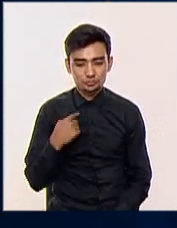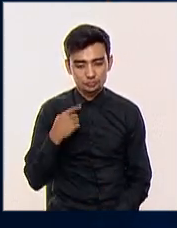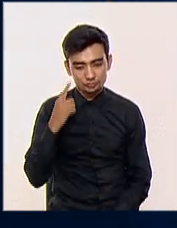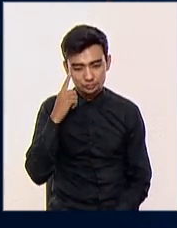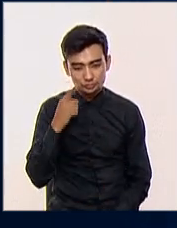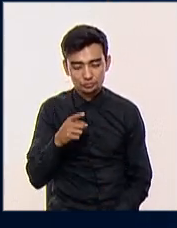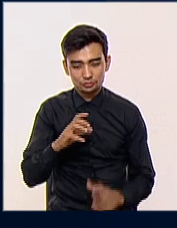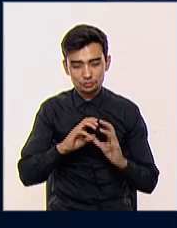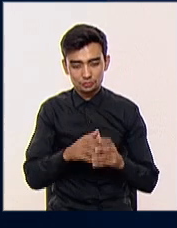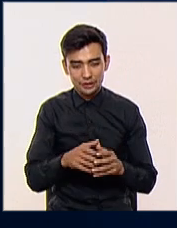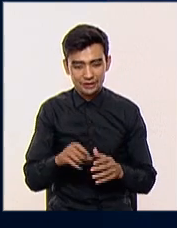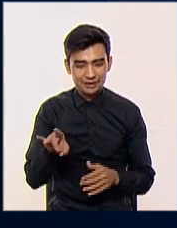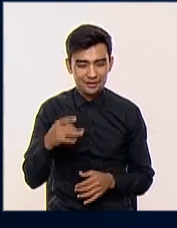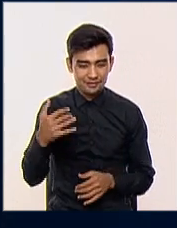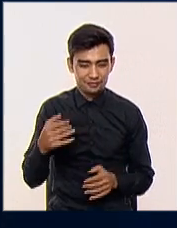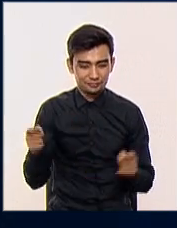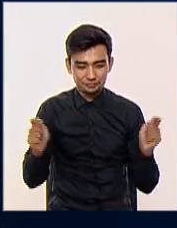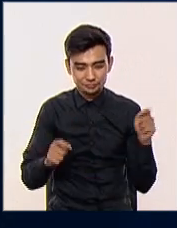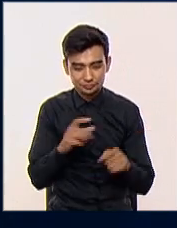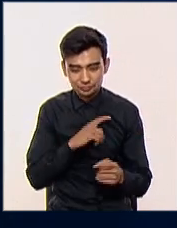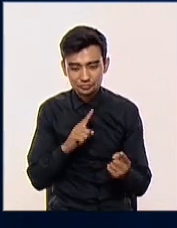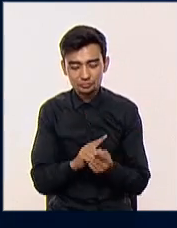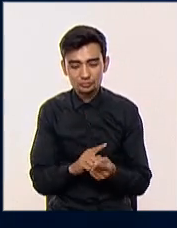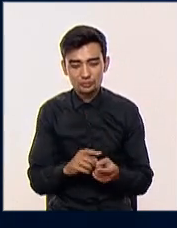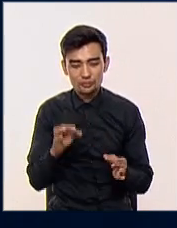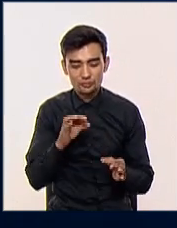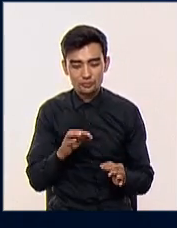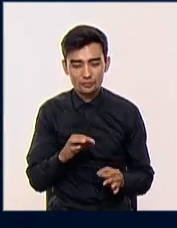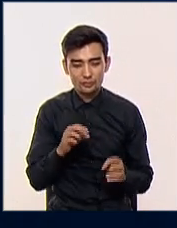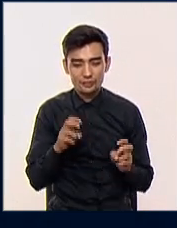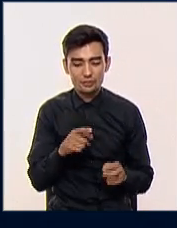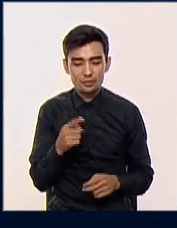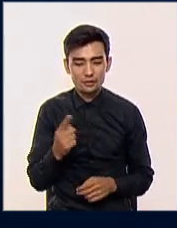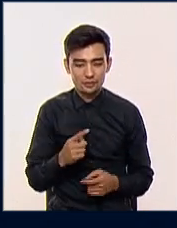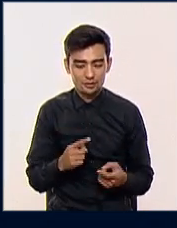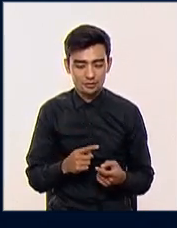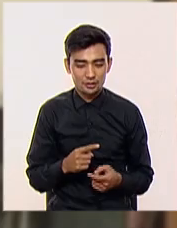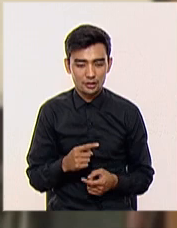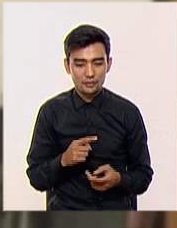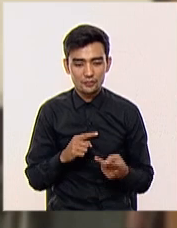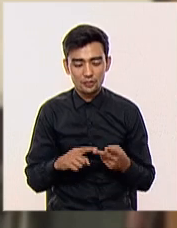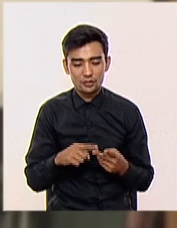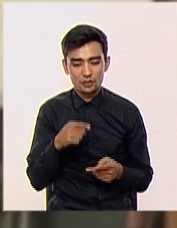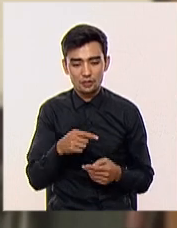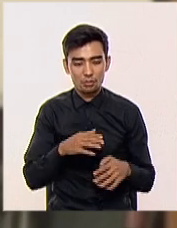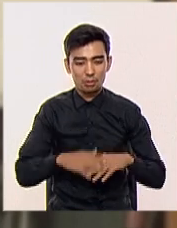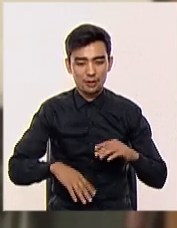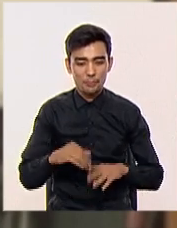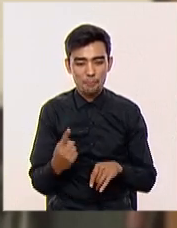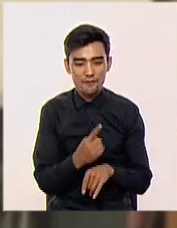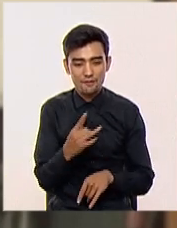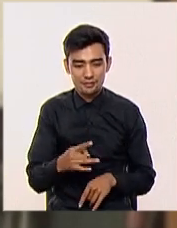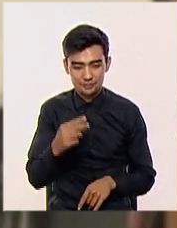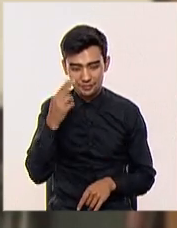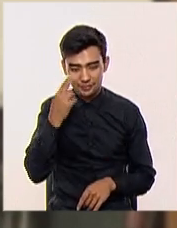съезды мировых религий, чем проводить их вообще. Это во-первых. Во-вторых, эта практика впервые